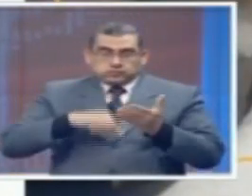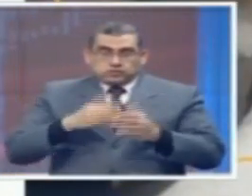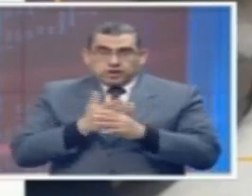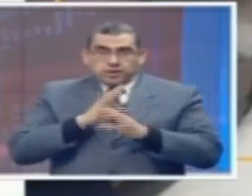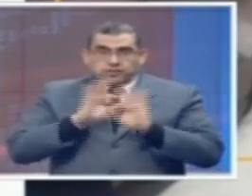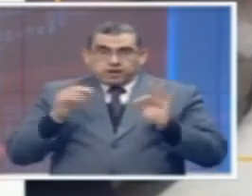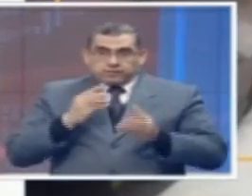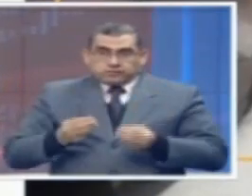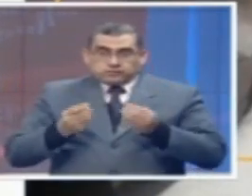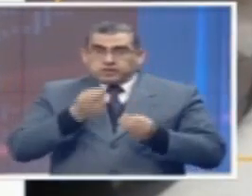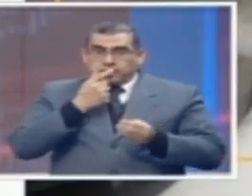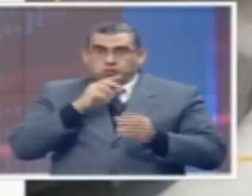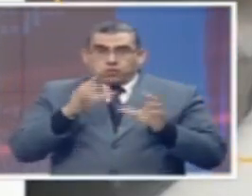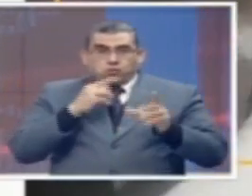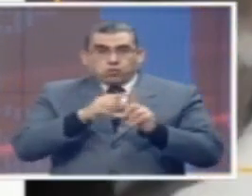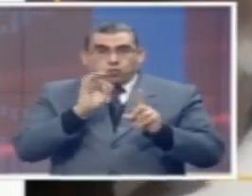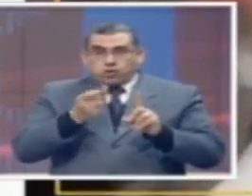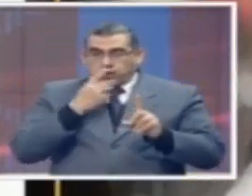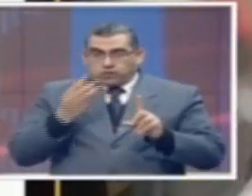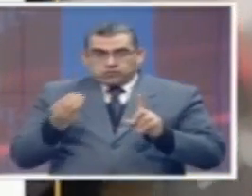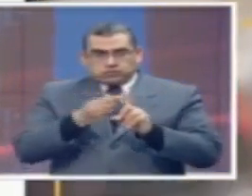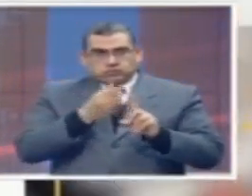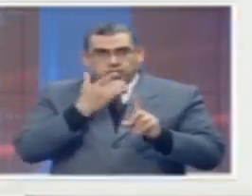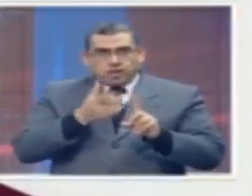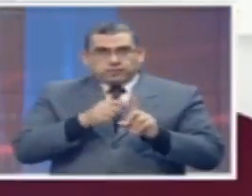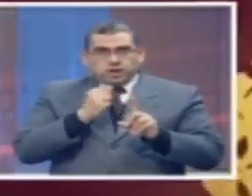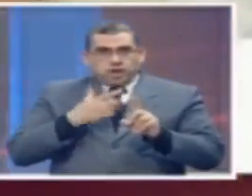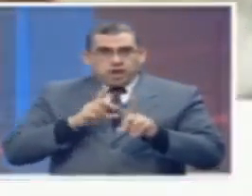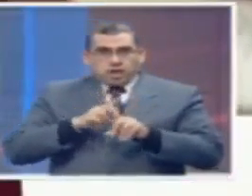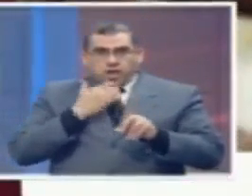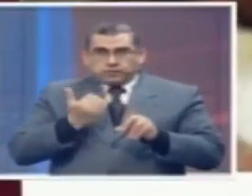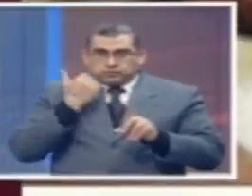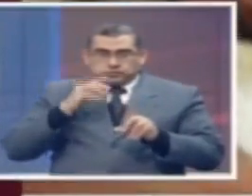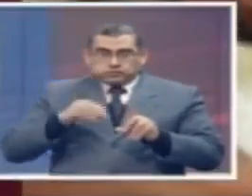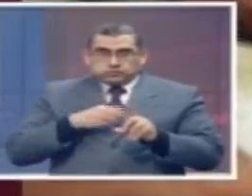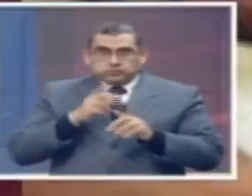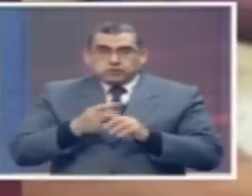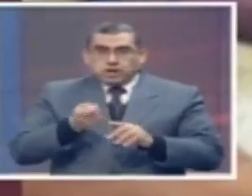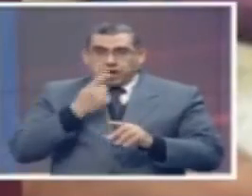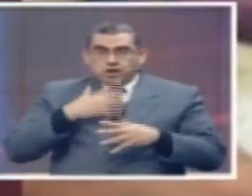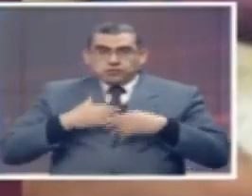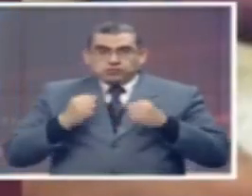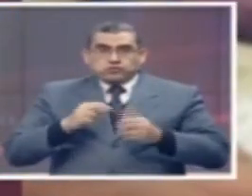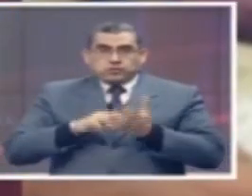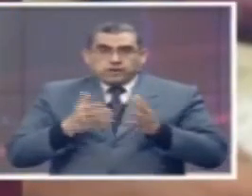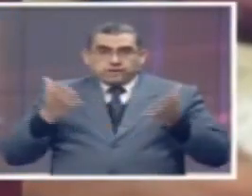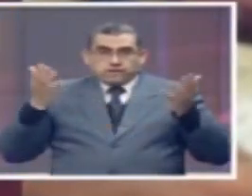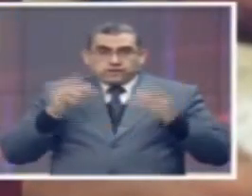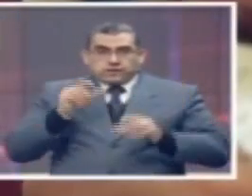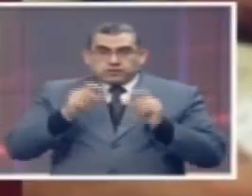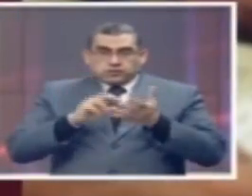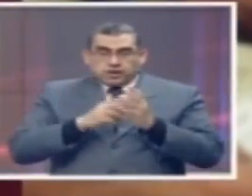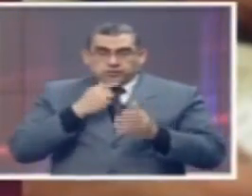ذات الأدوية لنفس المستفيد دون وجه حق، إضافة إلى صرف مكملات غذائية وأدوية للبعض